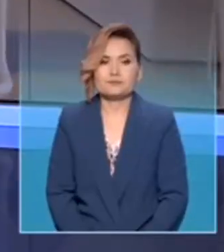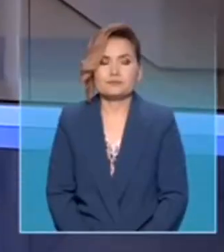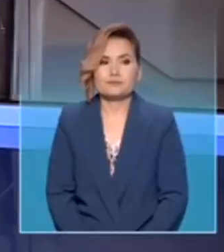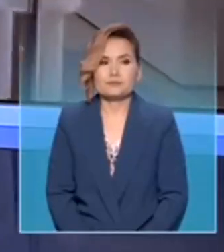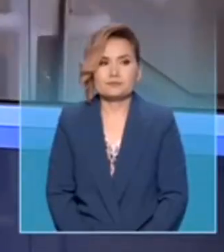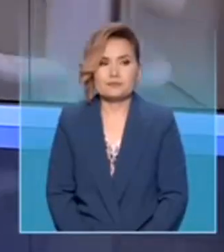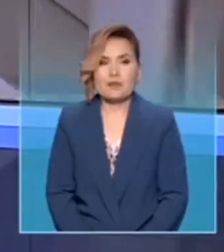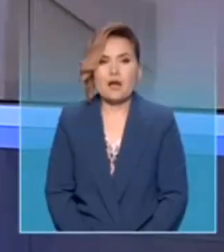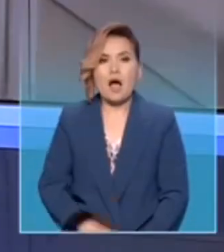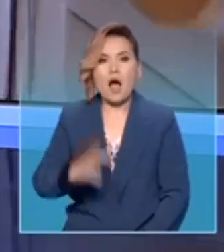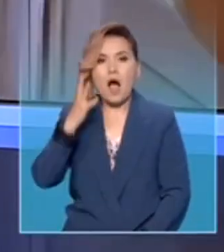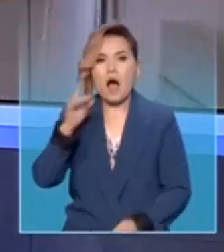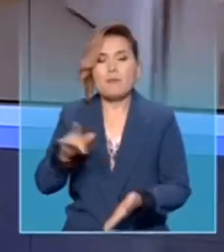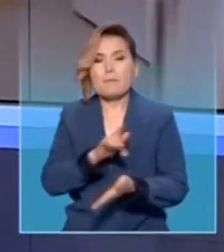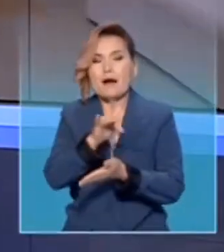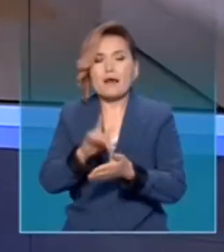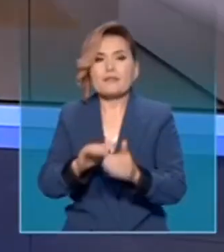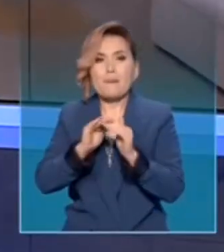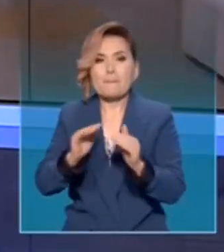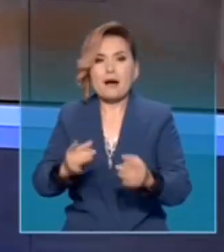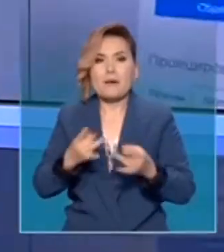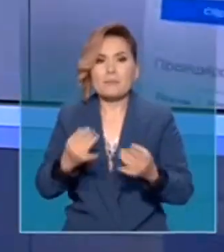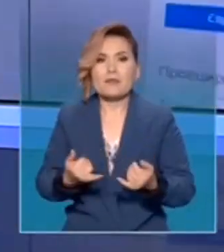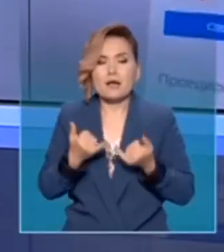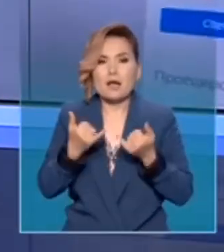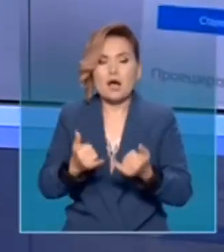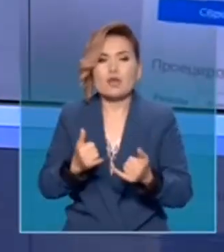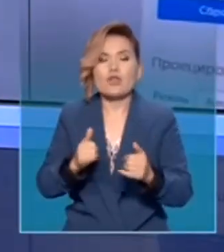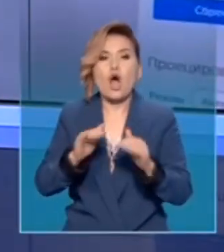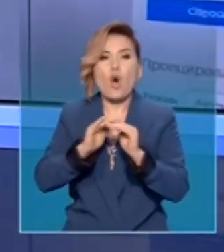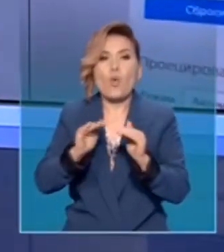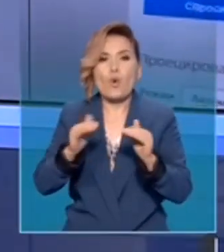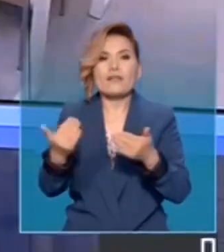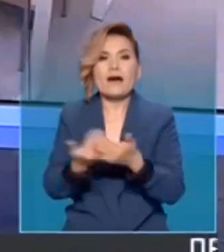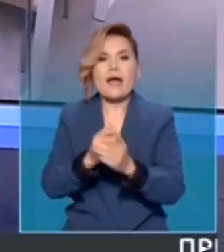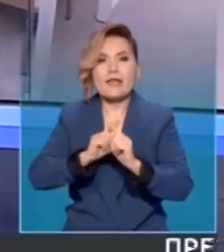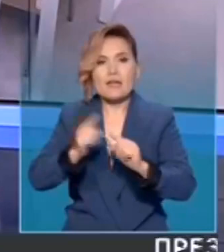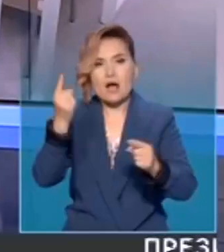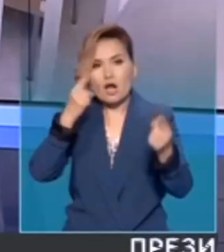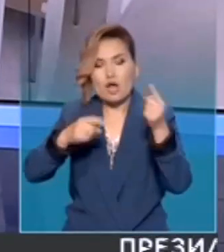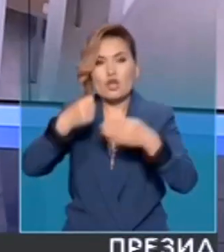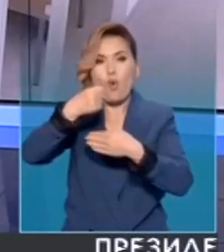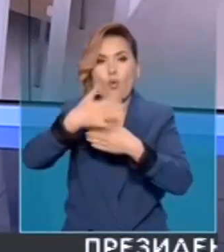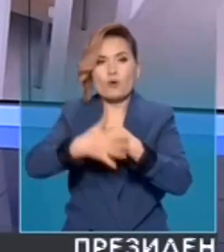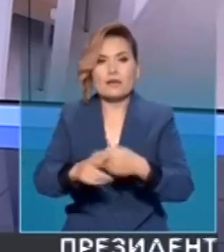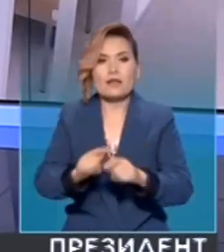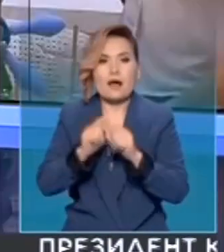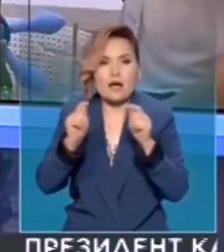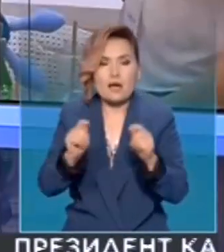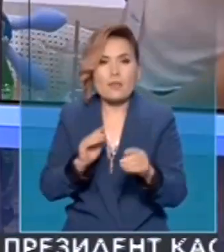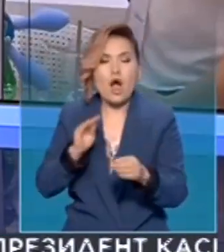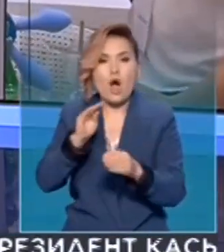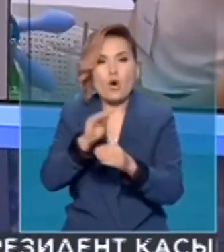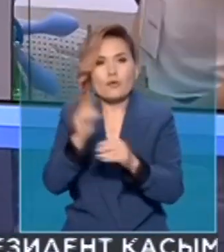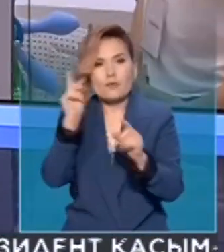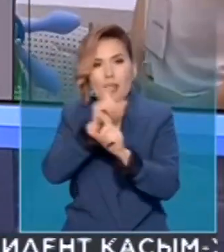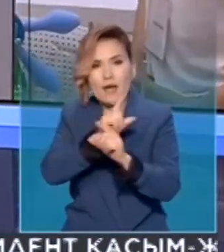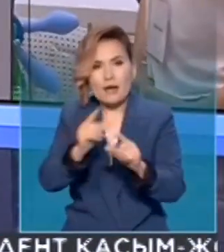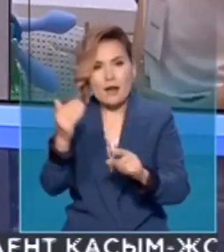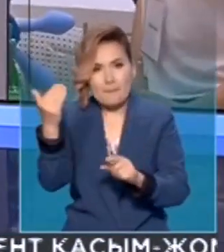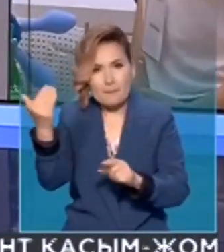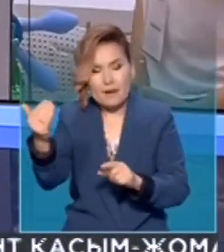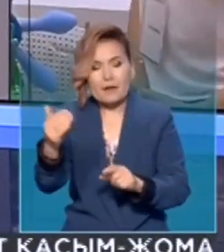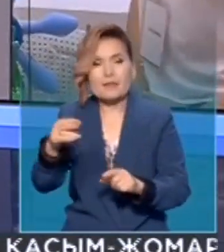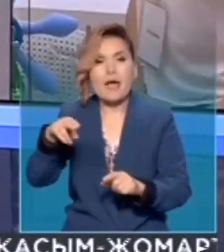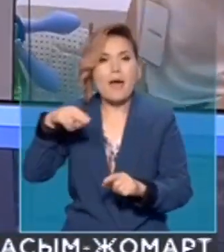Енді рет-ретмен Алматыда балалар мерекесіне орай оқушылардың инновациялық шығармашылық орталығы ашылды. Қосымша білім беру мекемесін